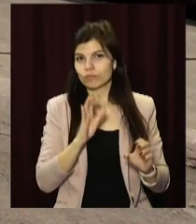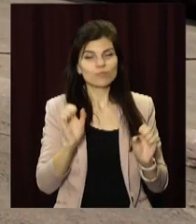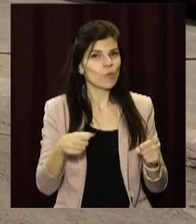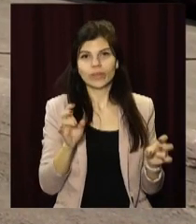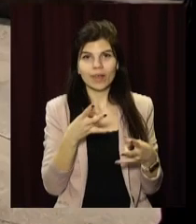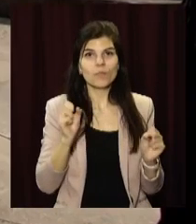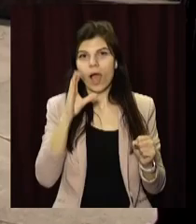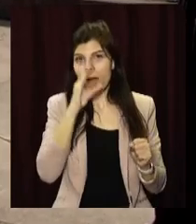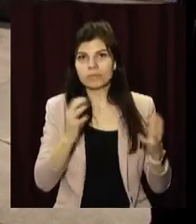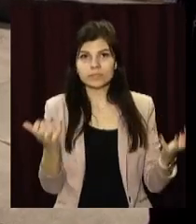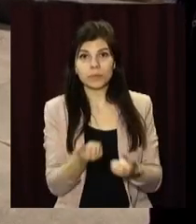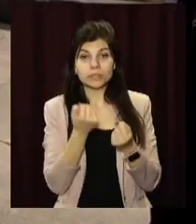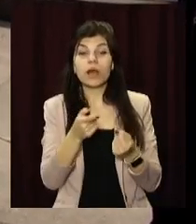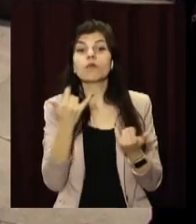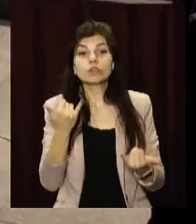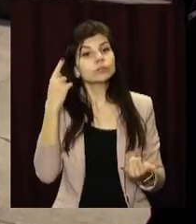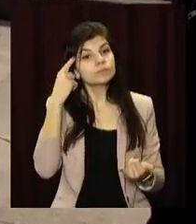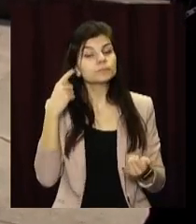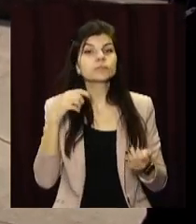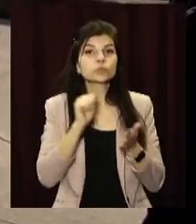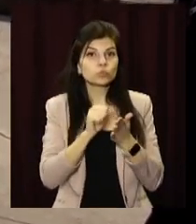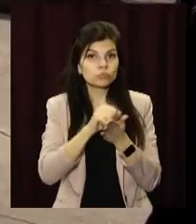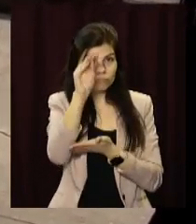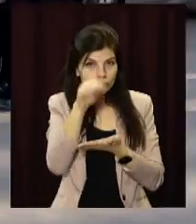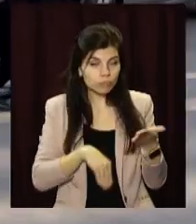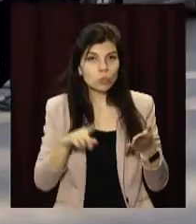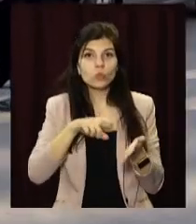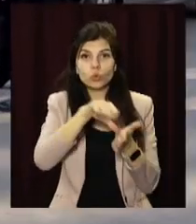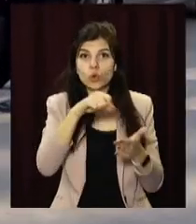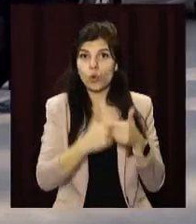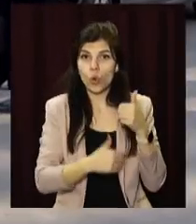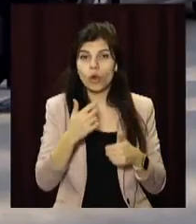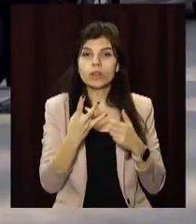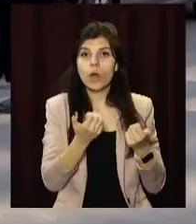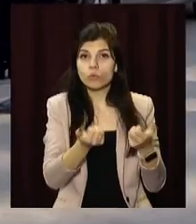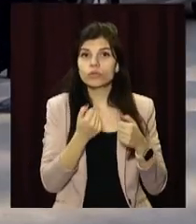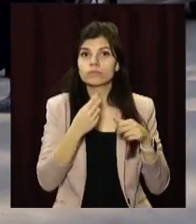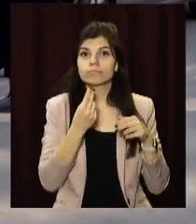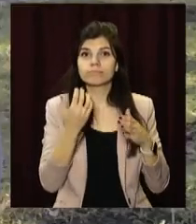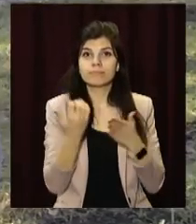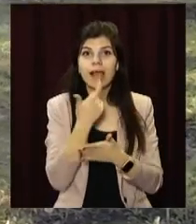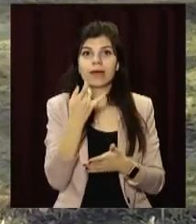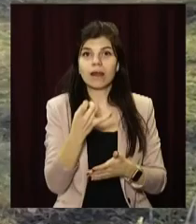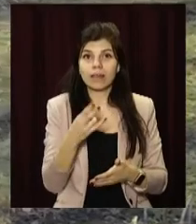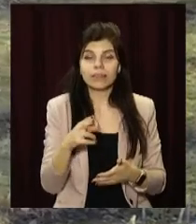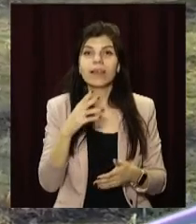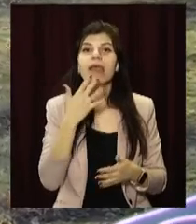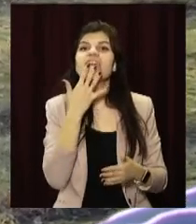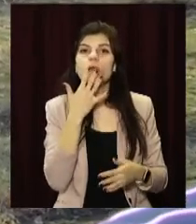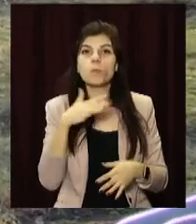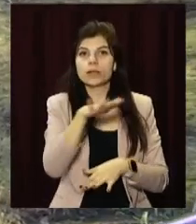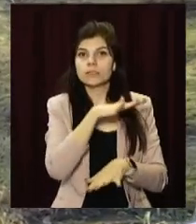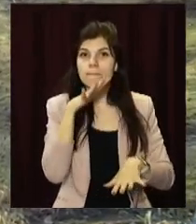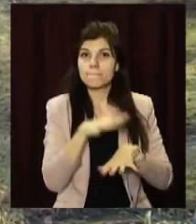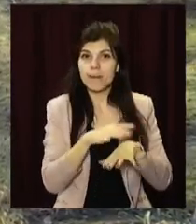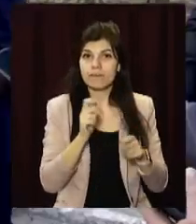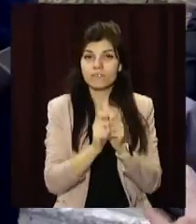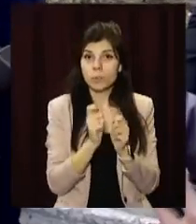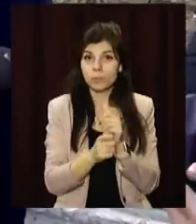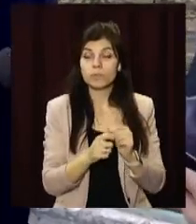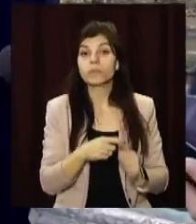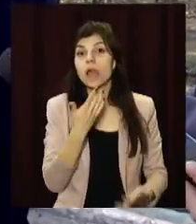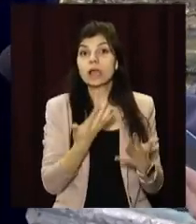Білосов каже, зараз фахівці готують проєктно-кошторисну документацію, щоб взяти участь у конкурсі на отримання гранту від Європейського інвестиційного банку.